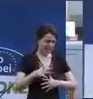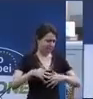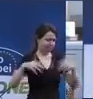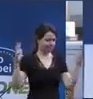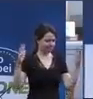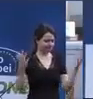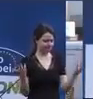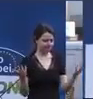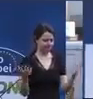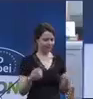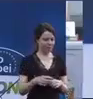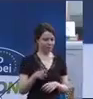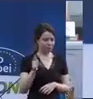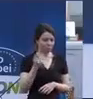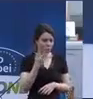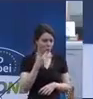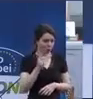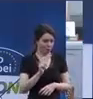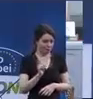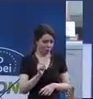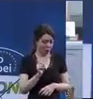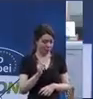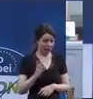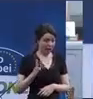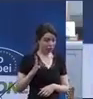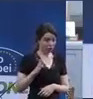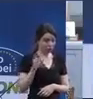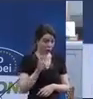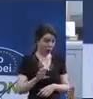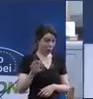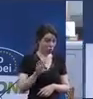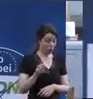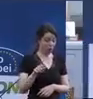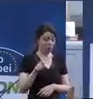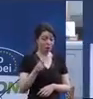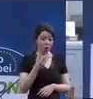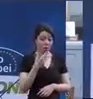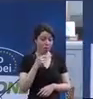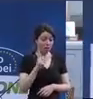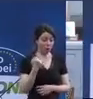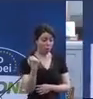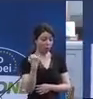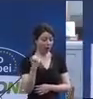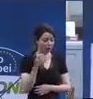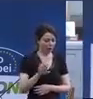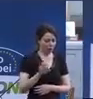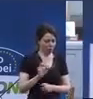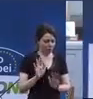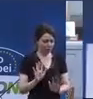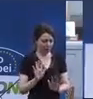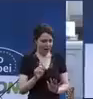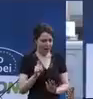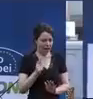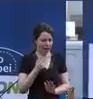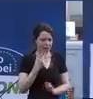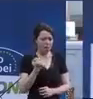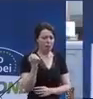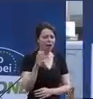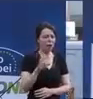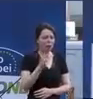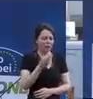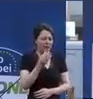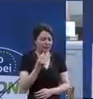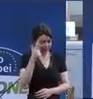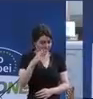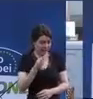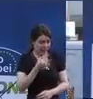gigantesco tu non vuoi l'esercito europeo tu non vuoi più poteri all'Europa Oh ma che vuol dire più poteri all'Europa